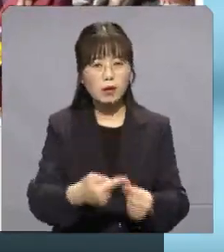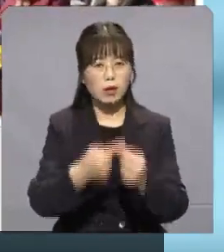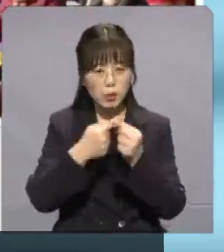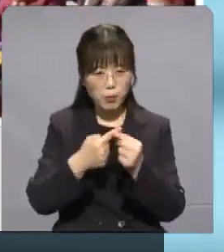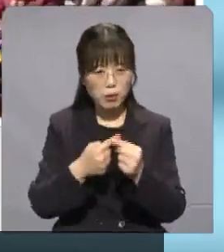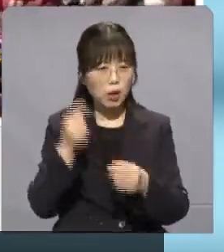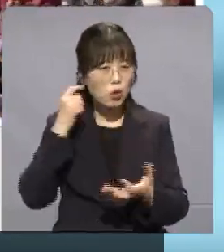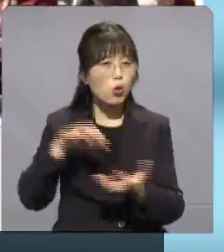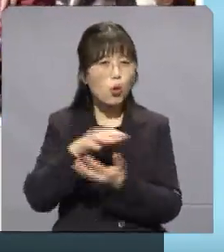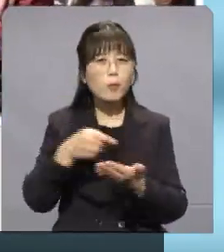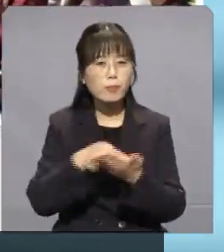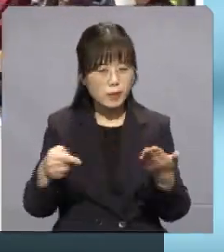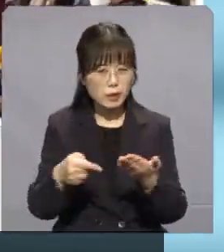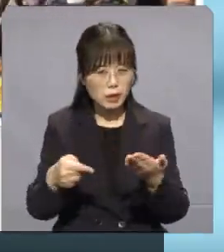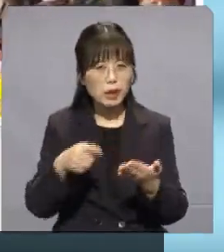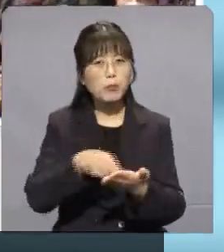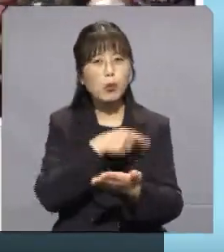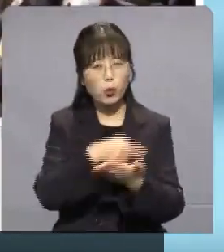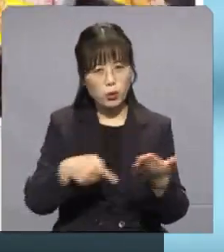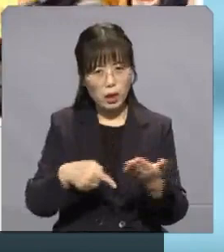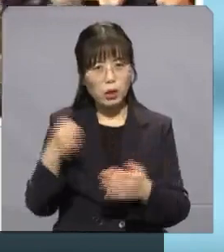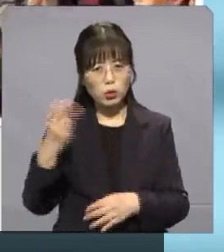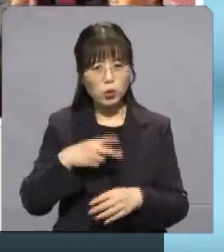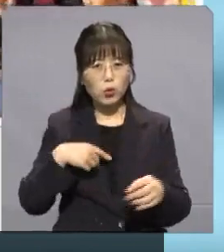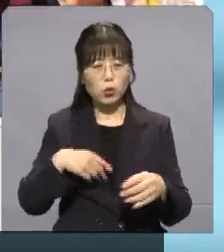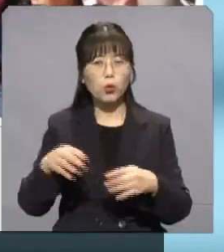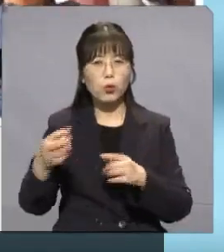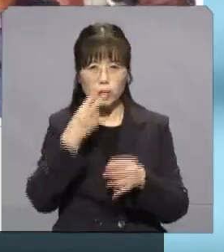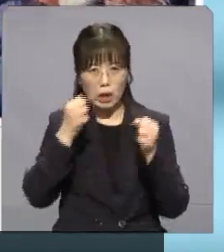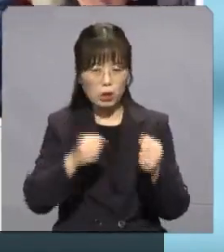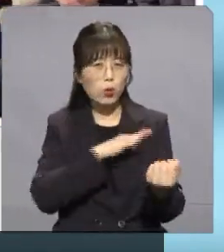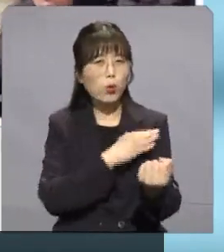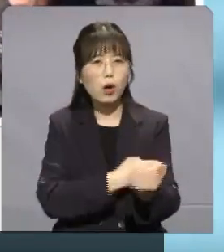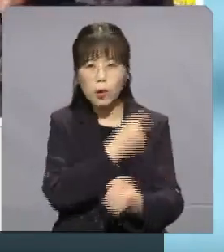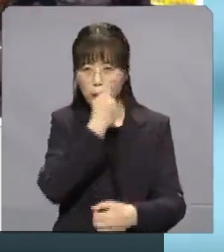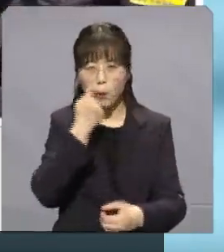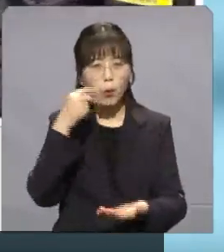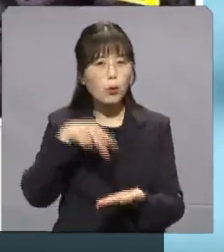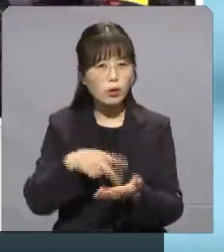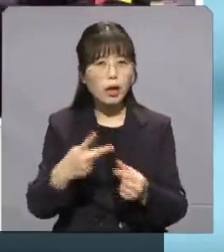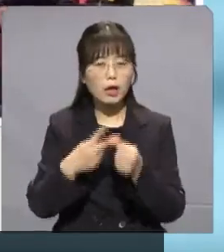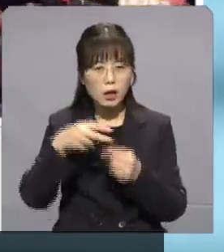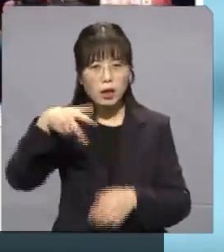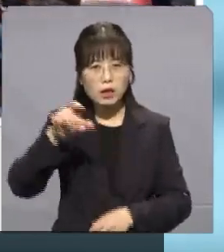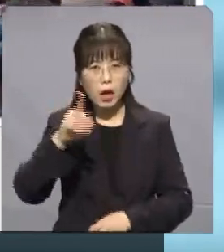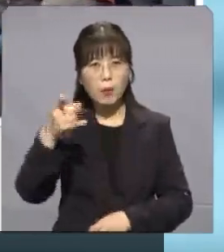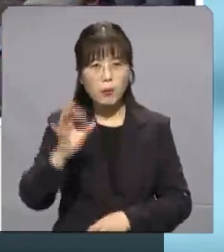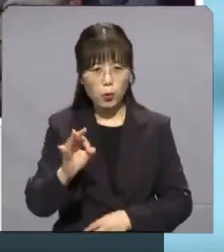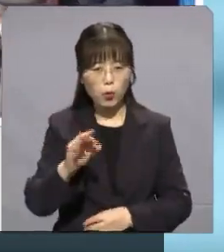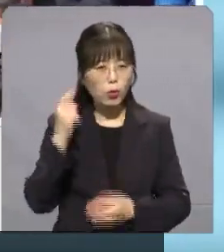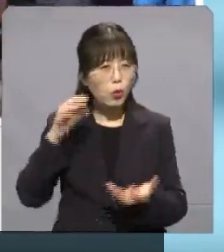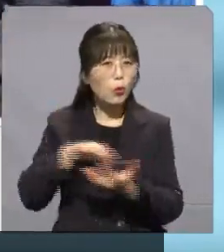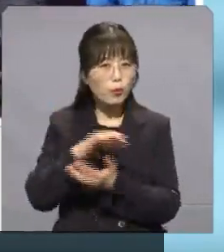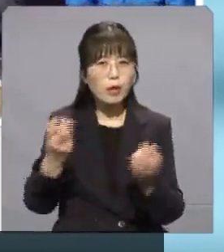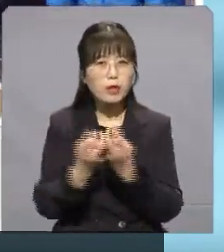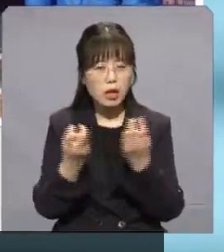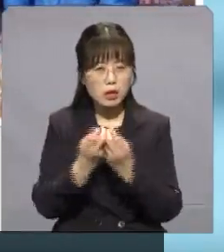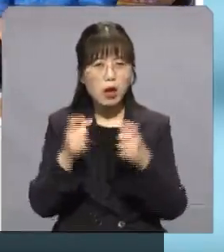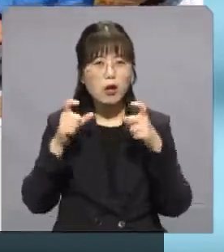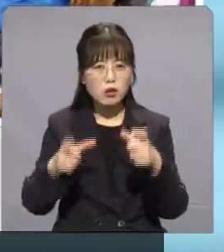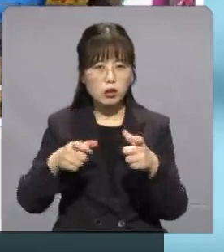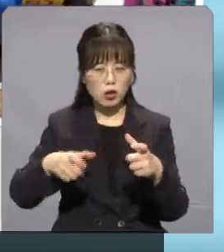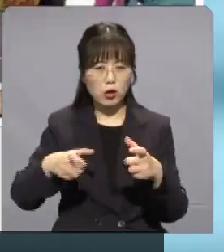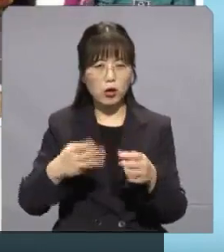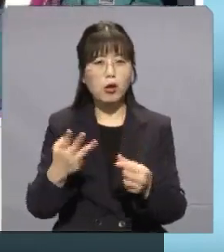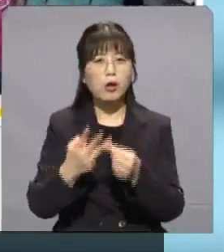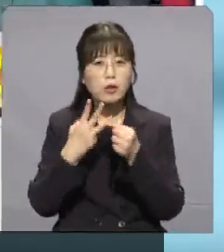첫 번째가 소음 피해로 인한 피해에서 보상 및 생존권 보장 두 번째가 장봉도 전체 소음 대책 지역